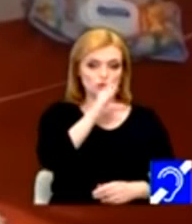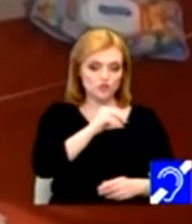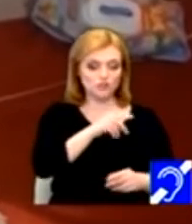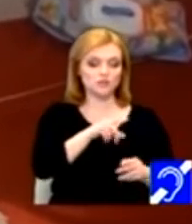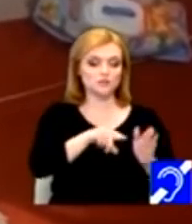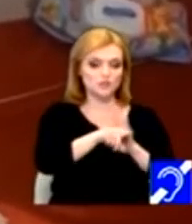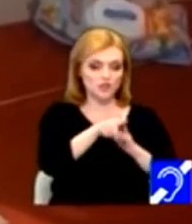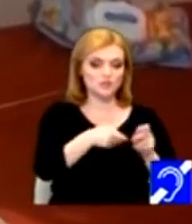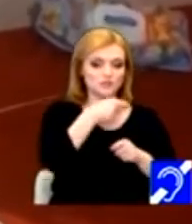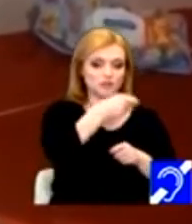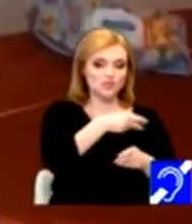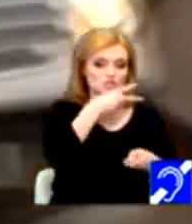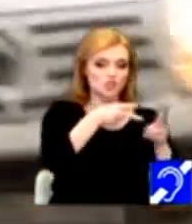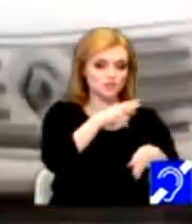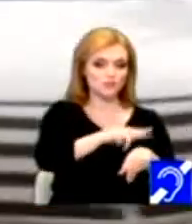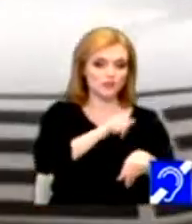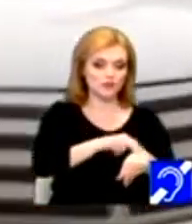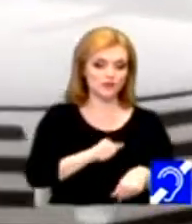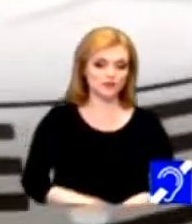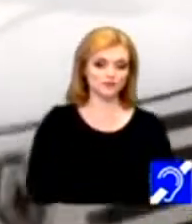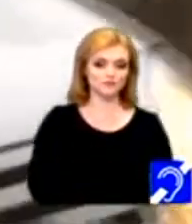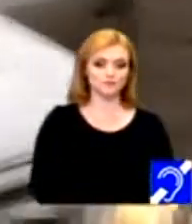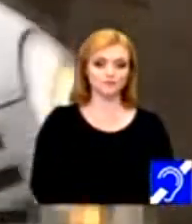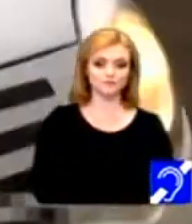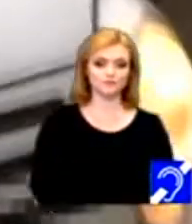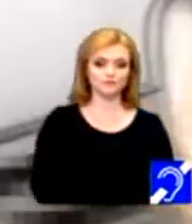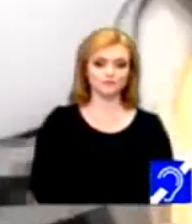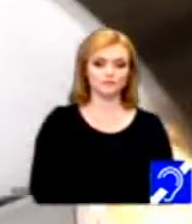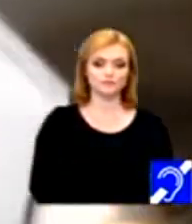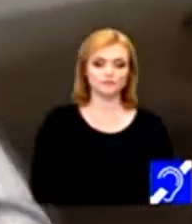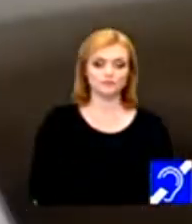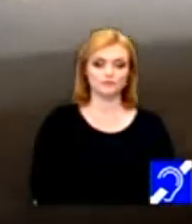Pe parcursul procesului, bărbatul a negat toate acuzațiile.